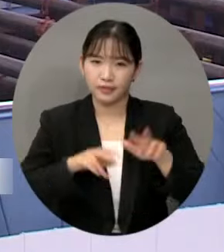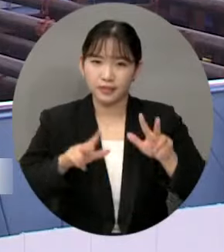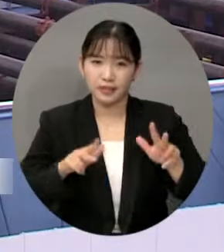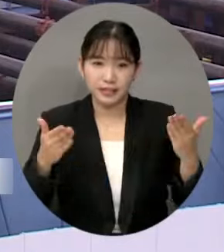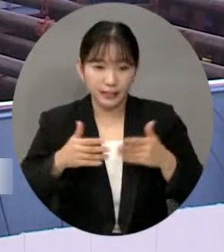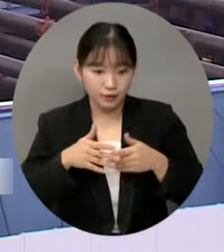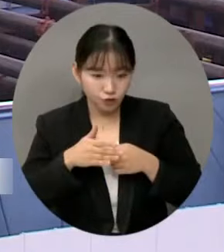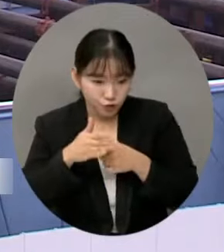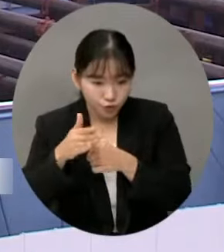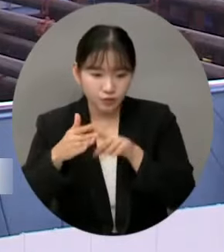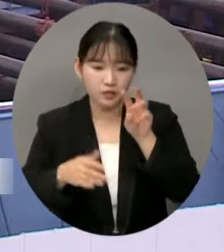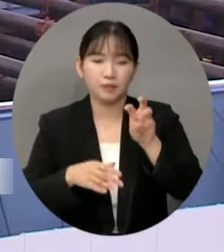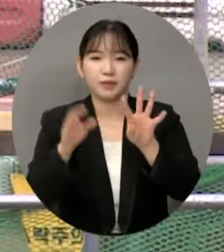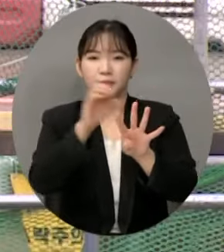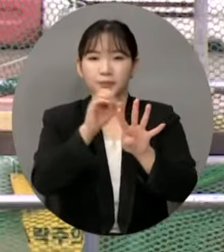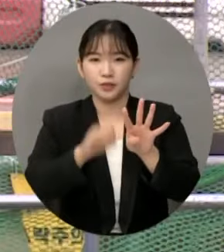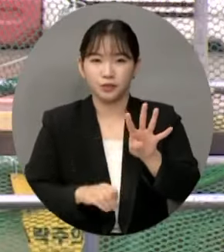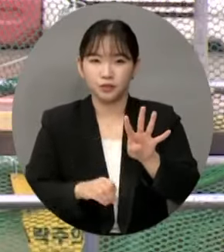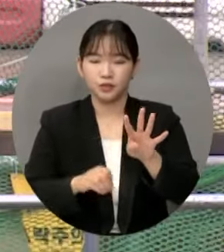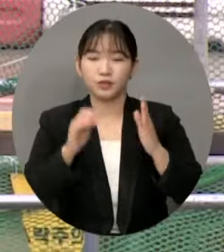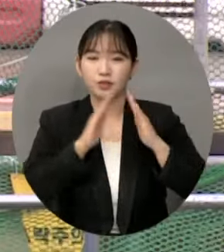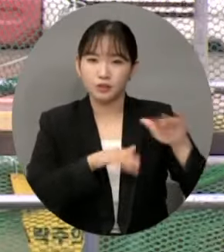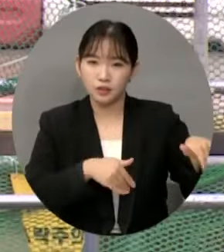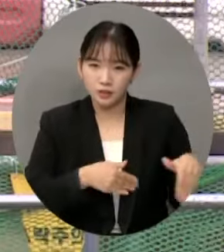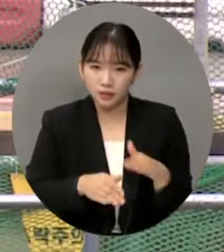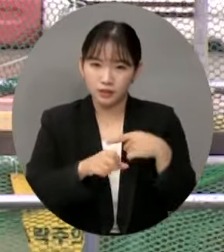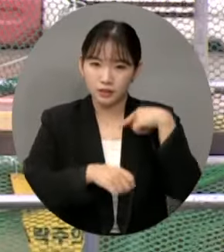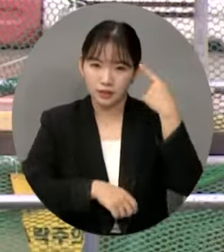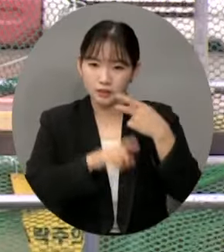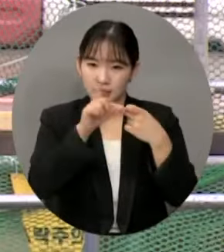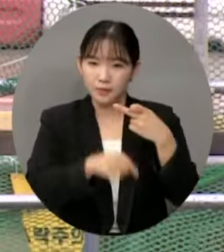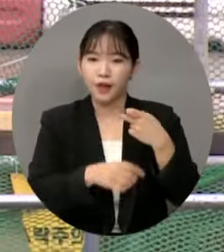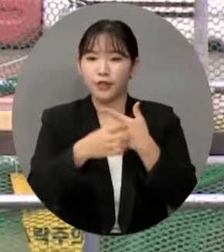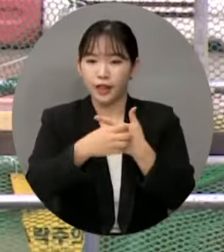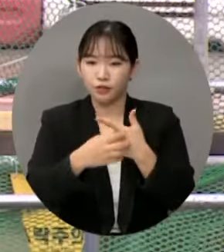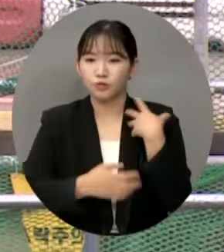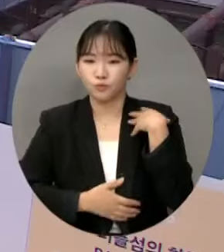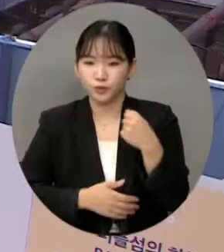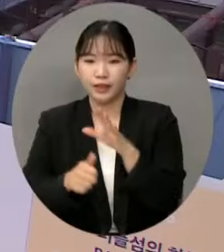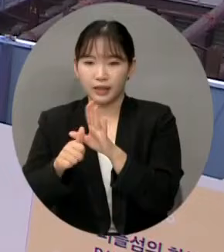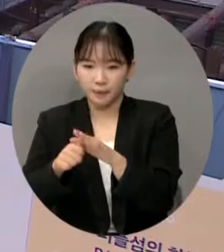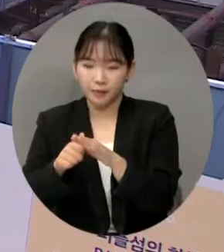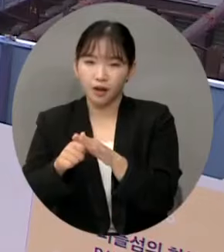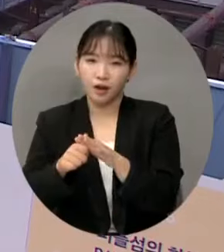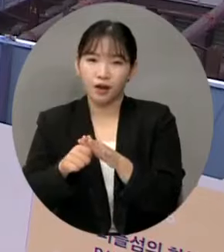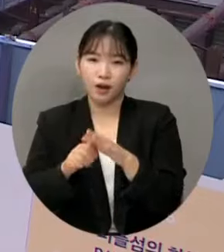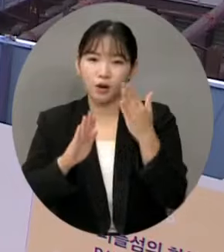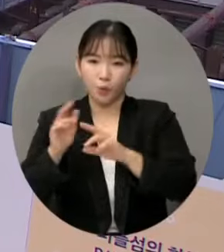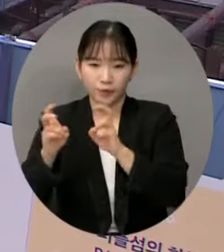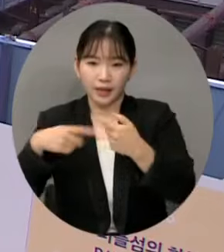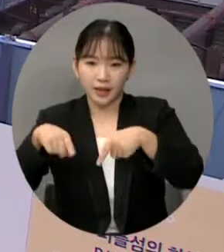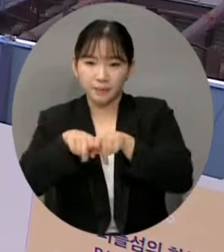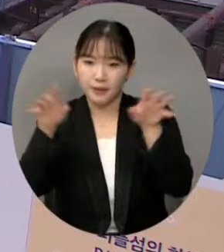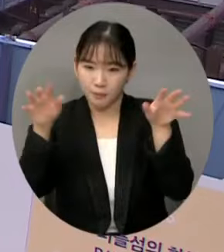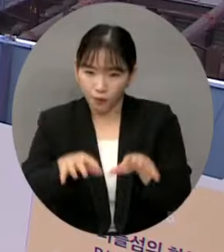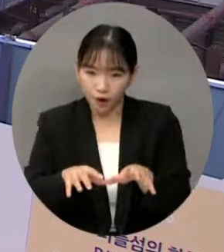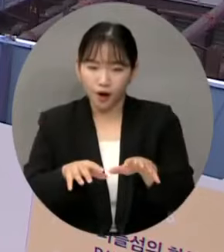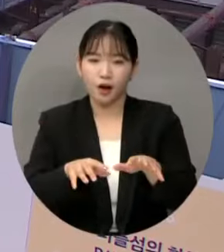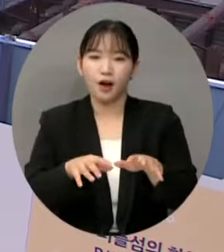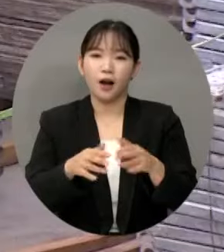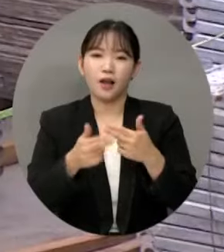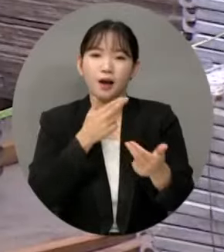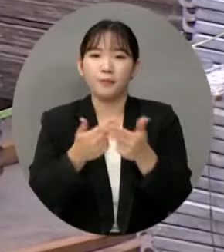진도율은 34% 전라남도는 다음달 나주 무한 한 평군 그리고 공단과 함께하는 상호업무